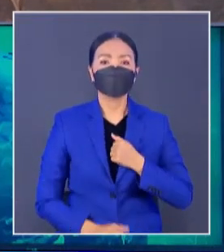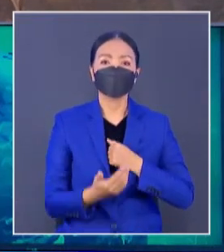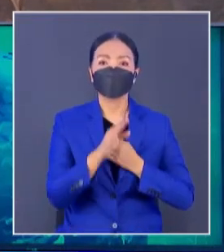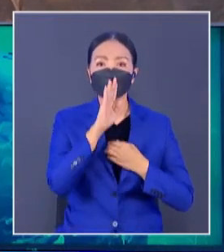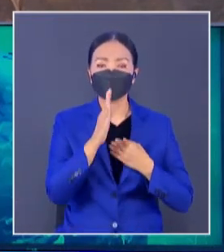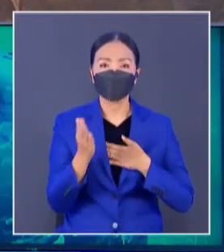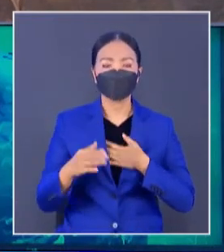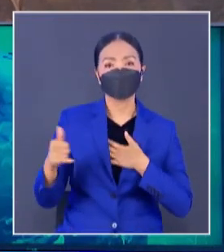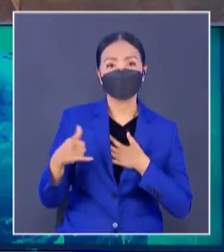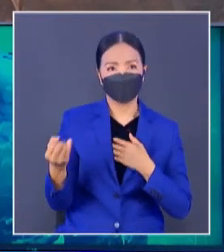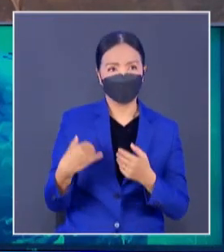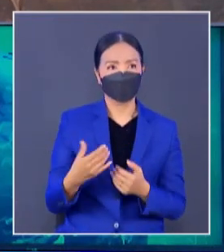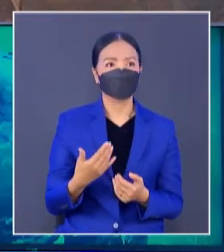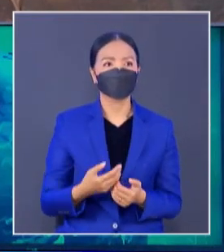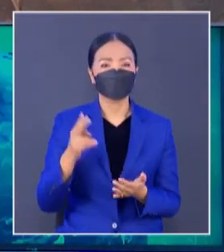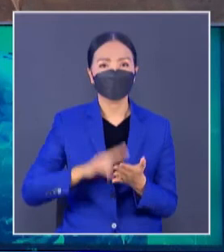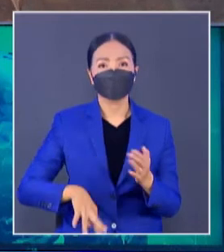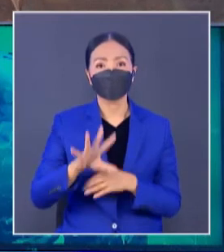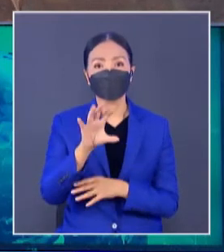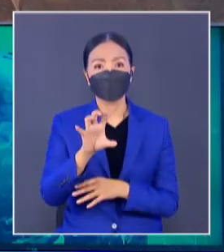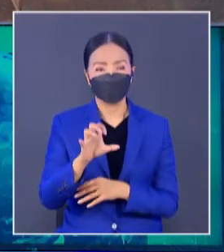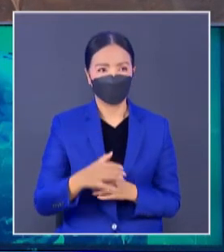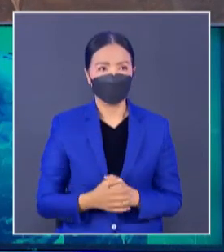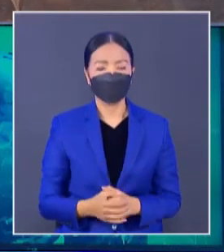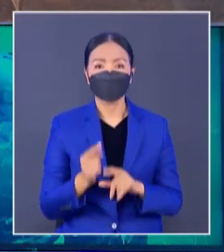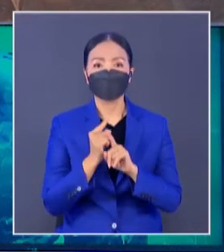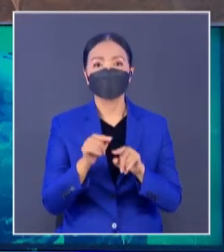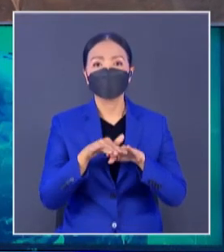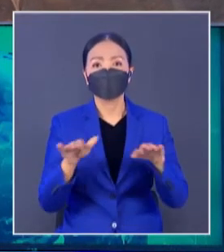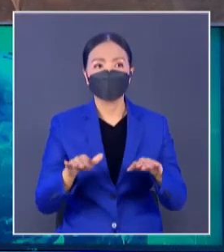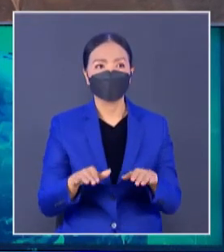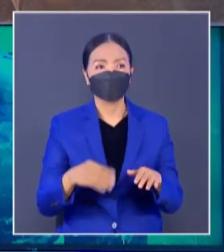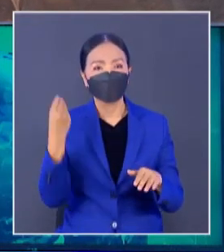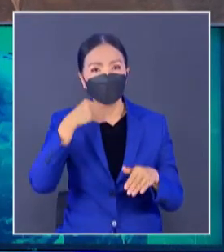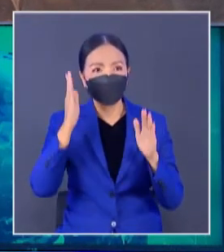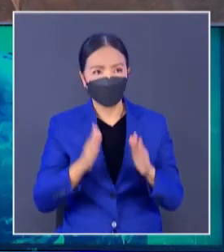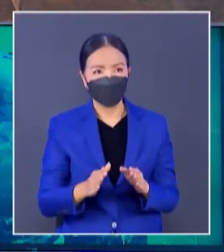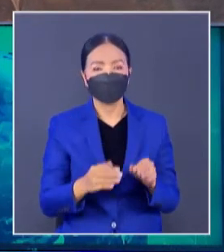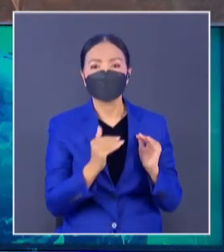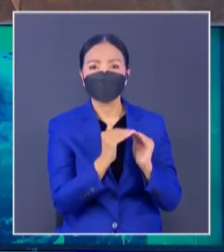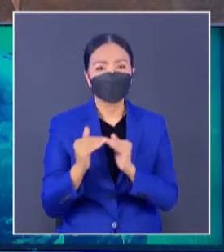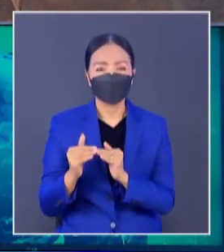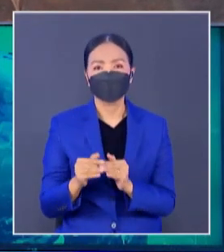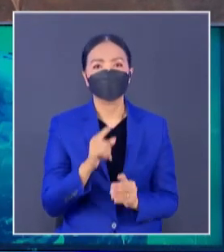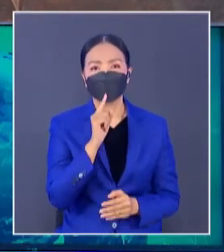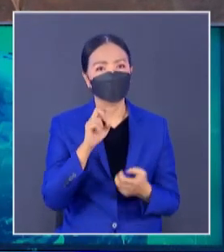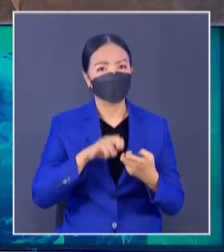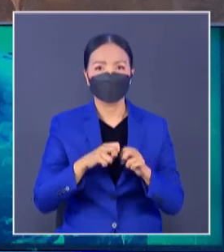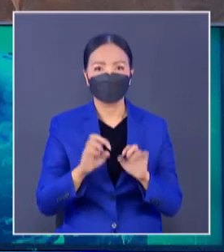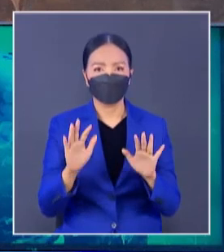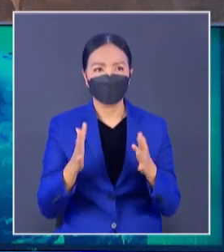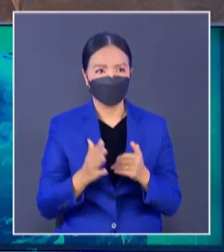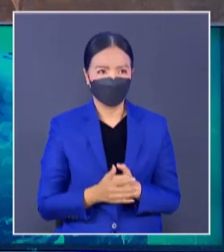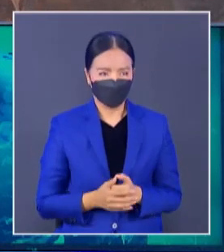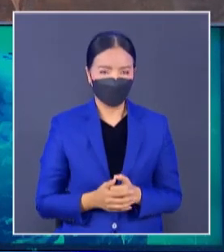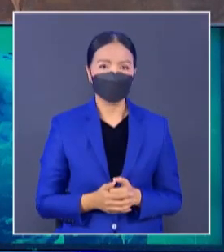ที่เขากล่าวจริงๆเนี่ย500เน ี่ ยถ้าเก็บตามมาตรฐานแบบนี้และเก็บทุกคนเท่าๆกันอันนี้ผมว่าคงไม่ได้เป็นเรื่องเพราะว่ามัน